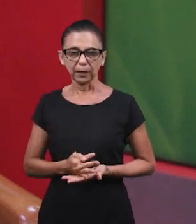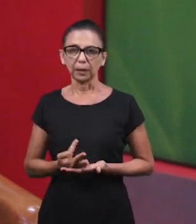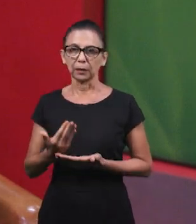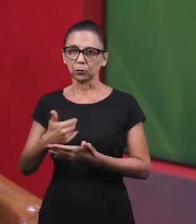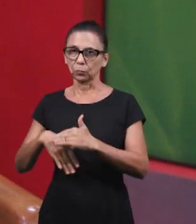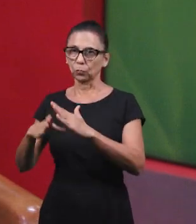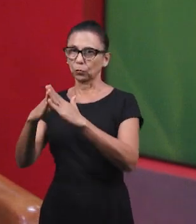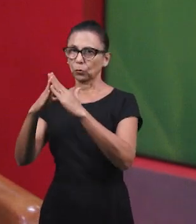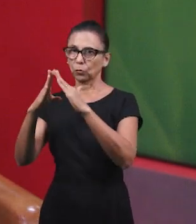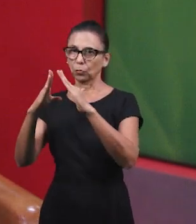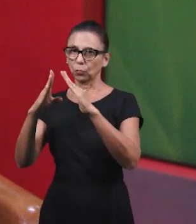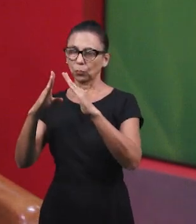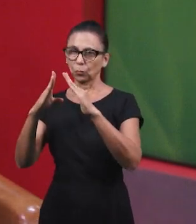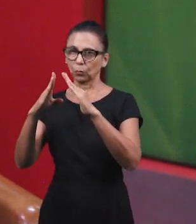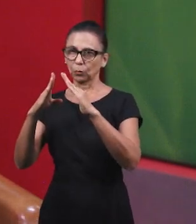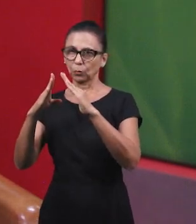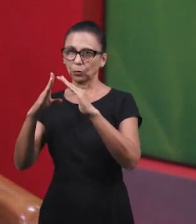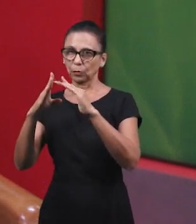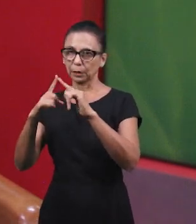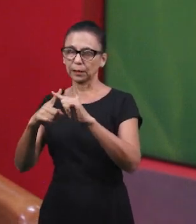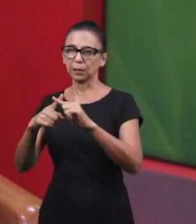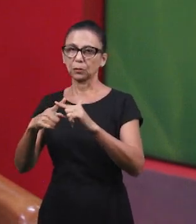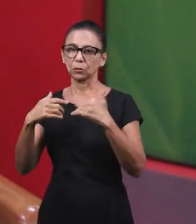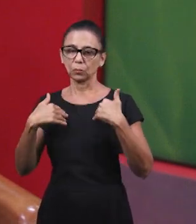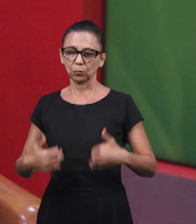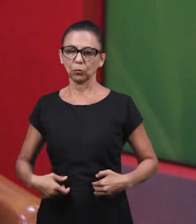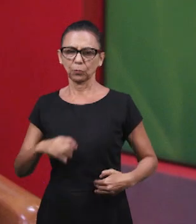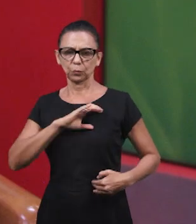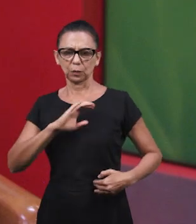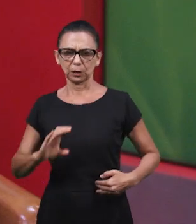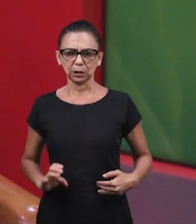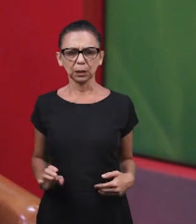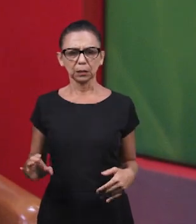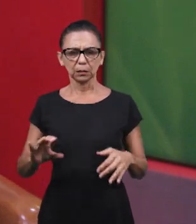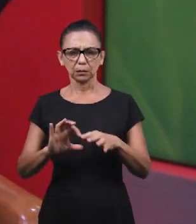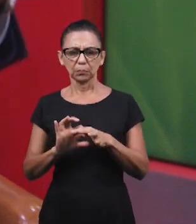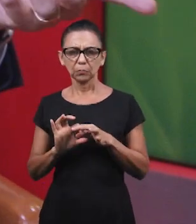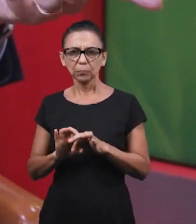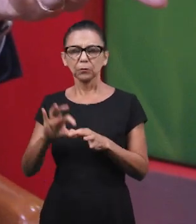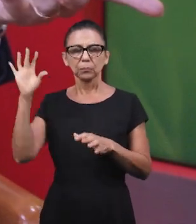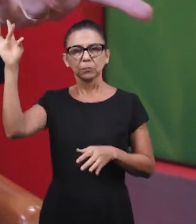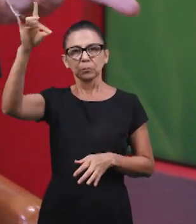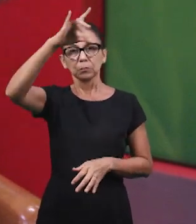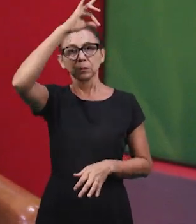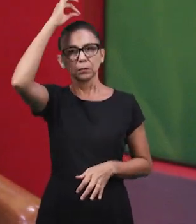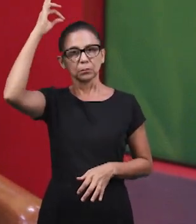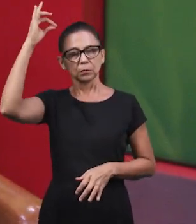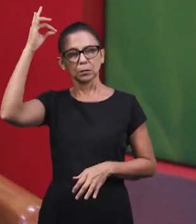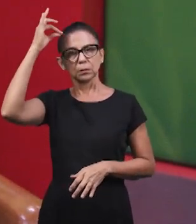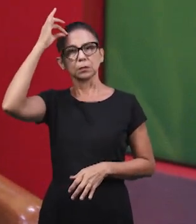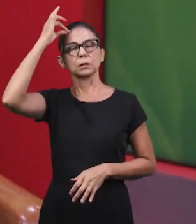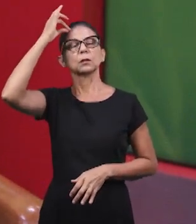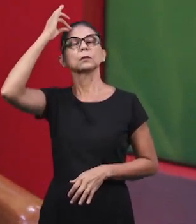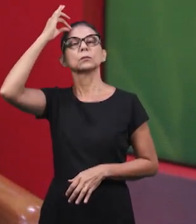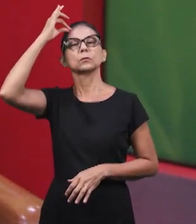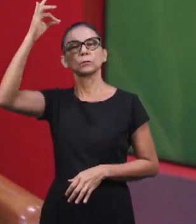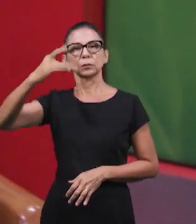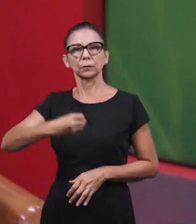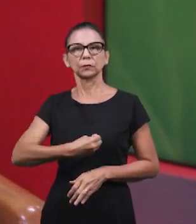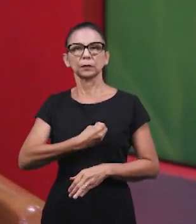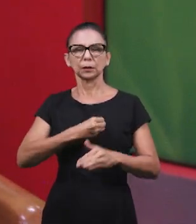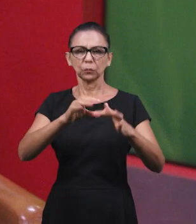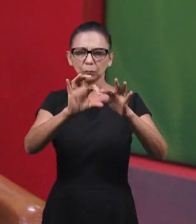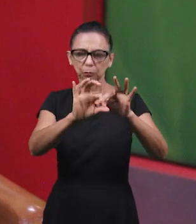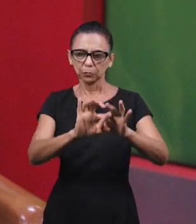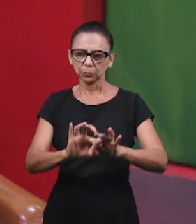le Saint-Esprit et l'Église. Vivre l'unité du corps, du Saint-Esprit, veut dire quoi? Vivre